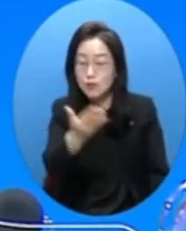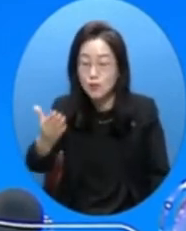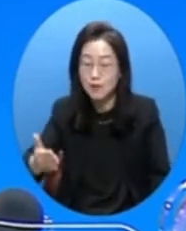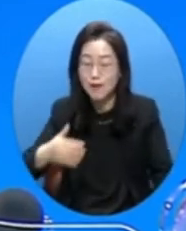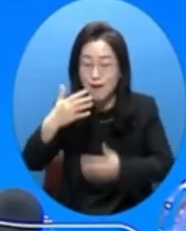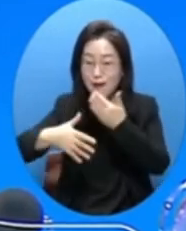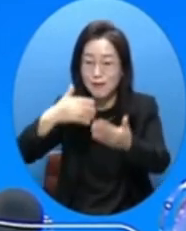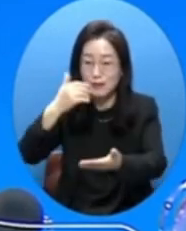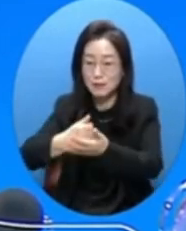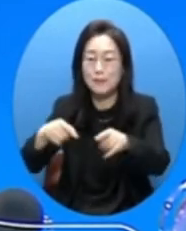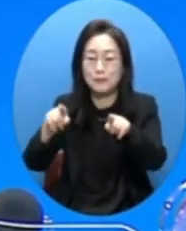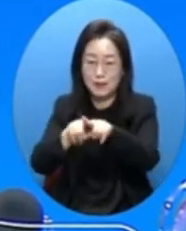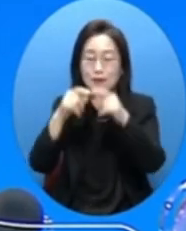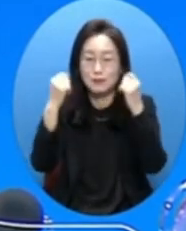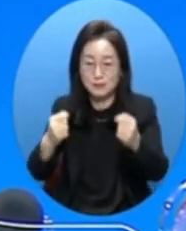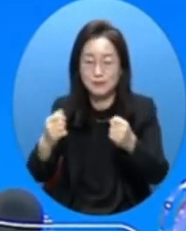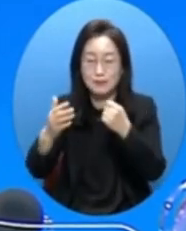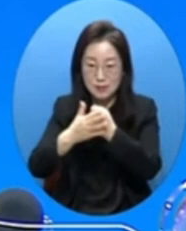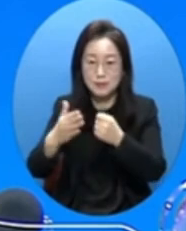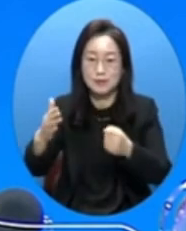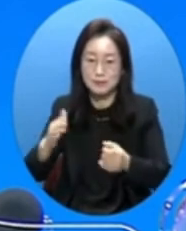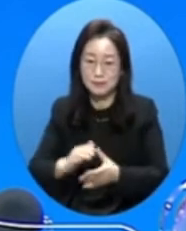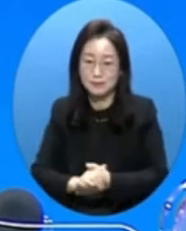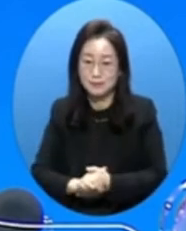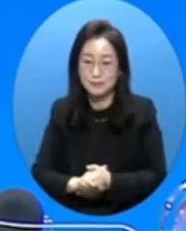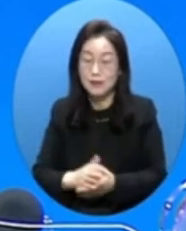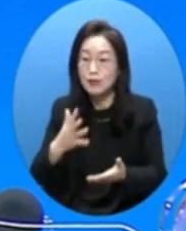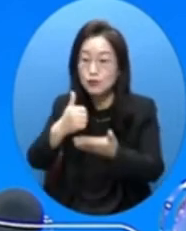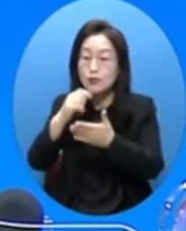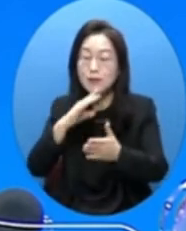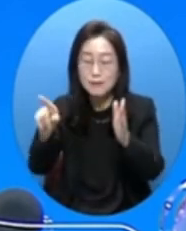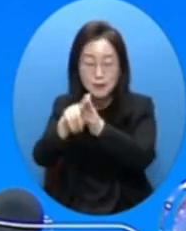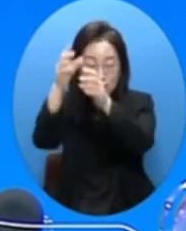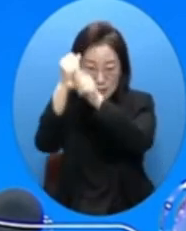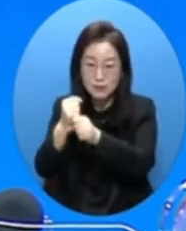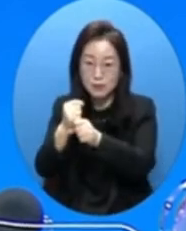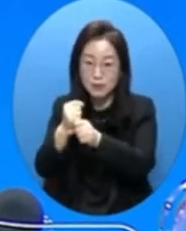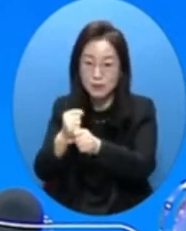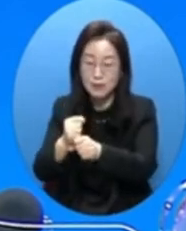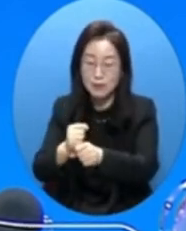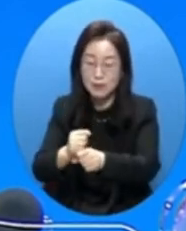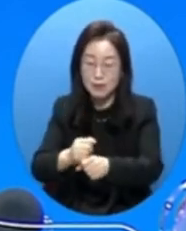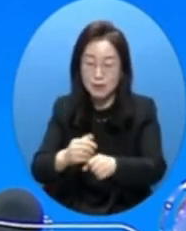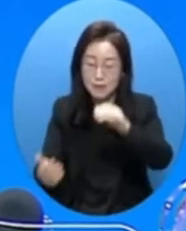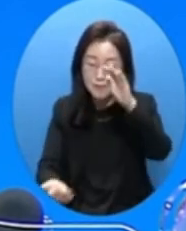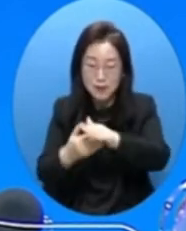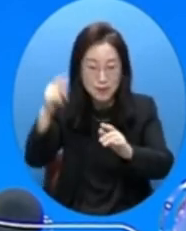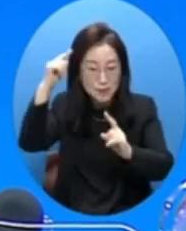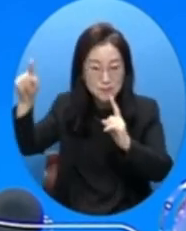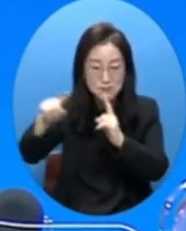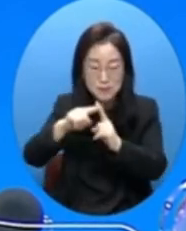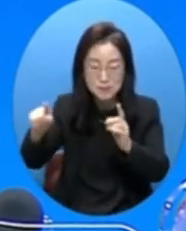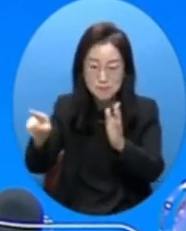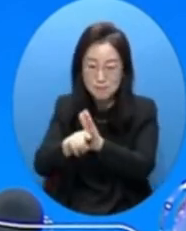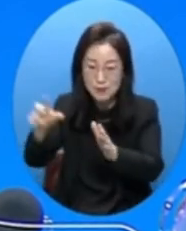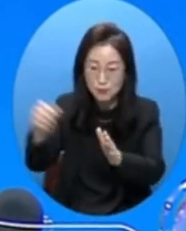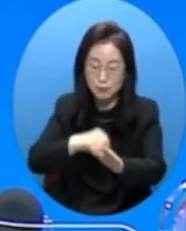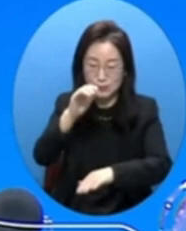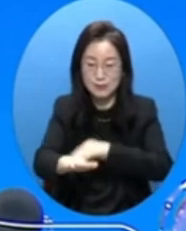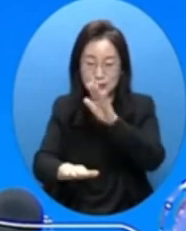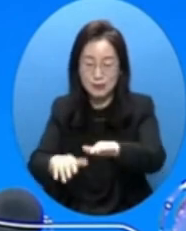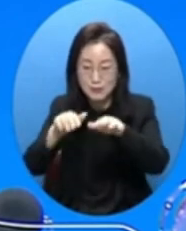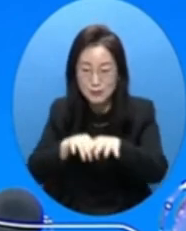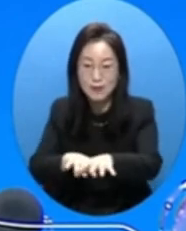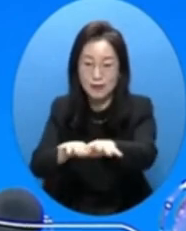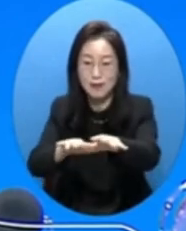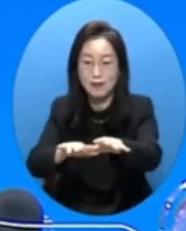하나님이 여러분과 함께 하시기 때문인 것입니다. 주님만 믿고 의지하고 절대 긍정의 믿음으로 전진 또 전진 또